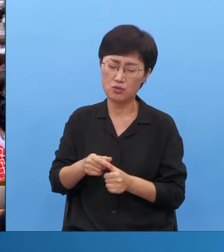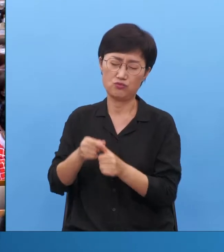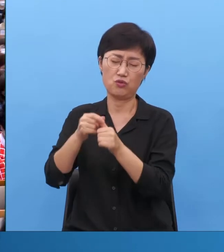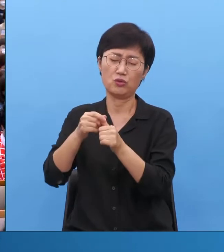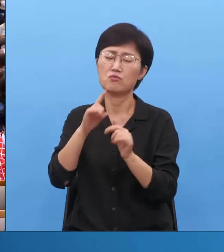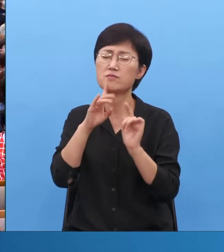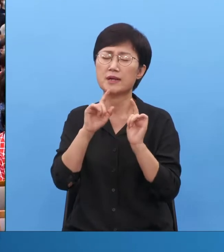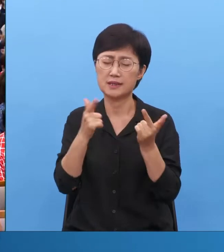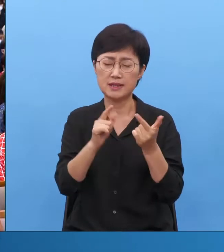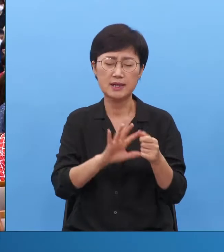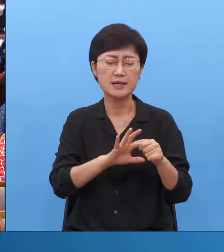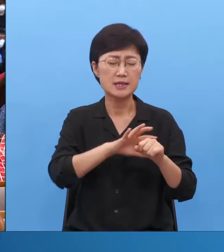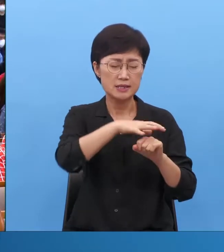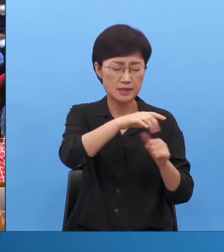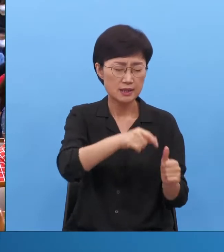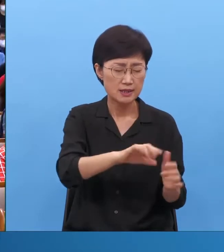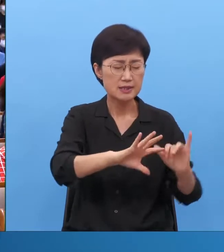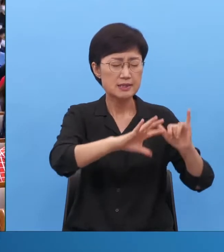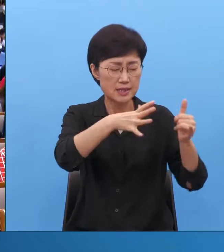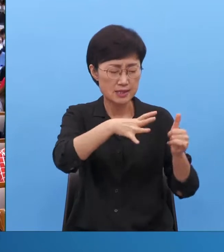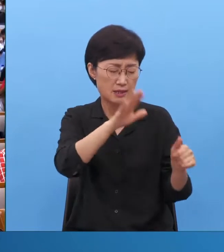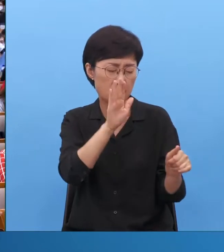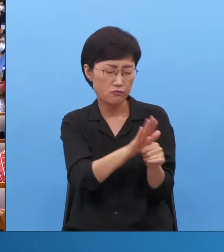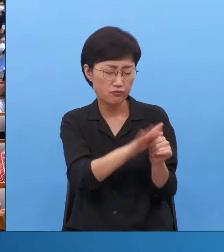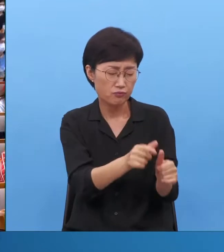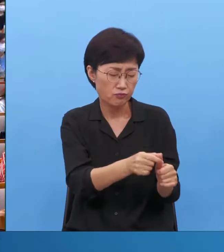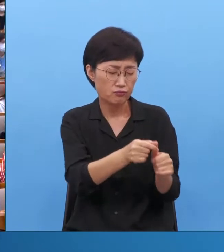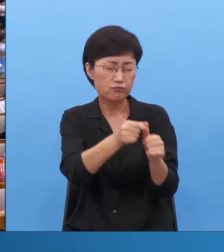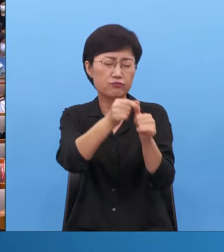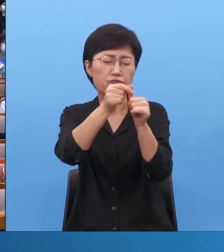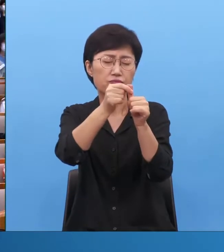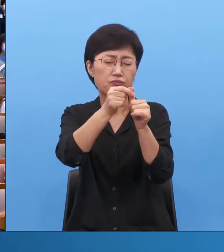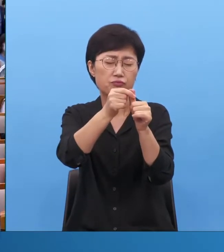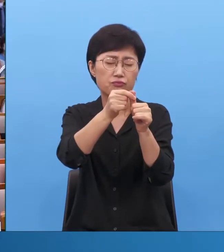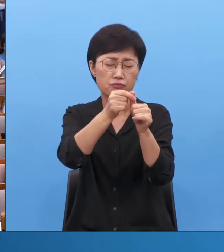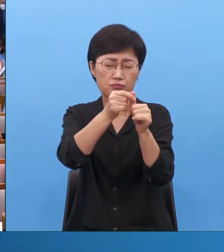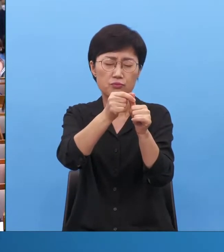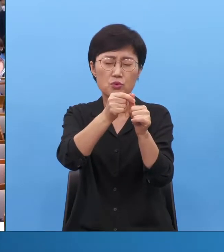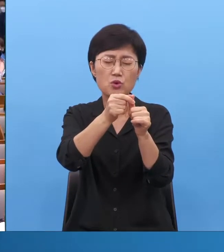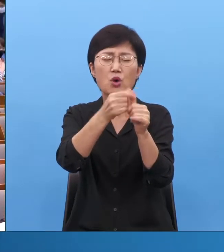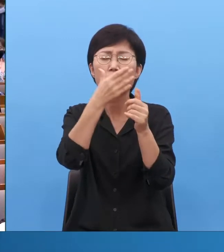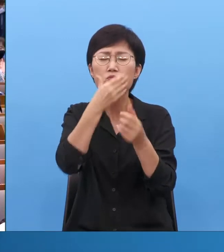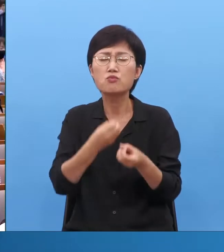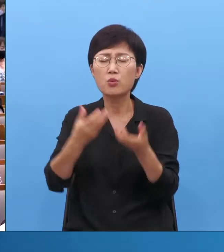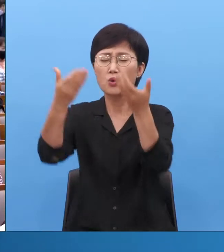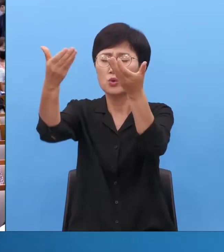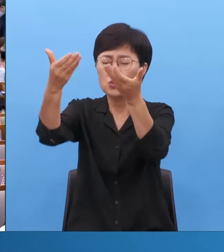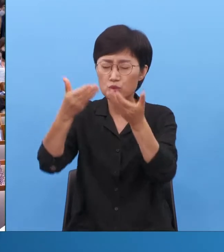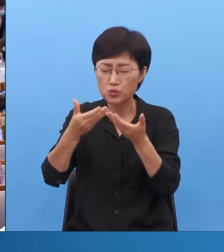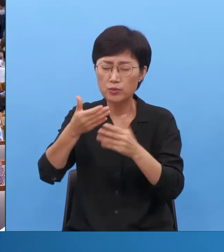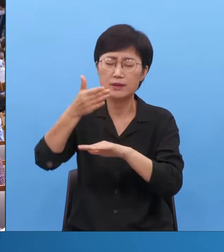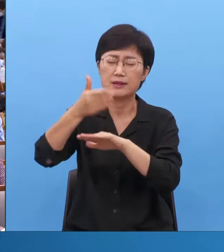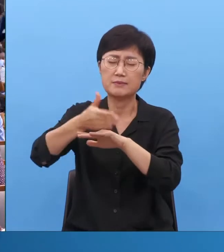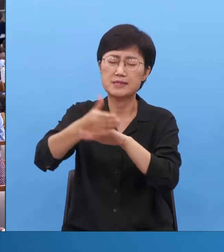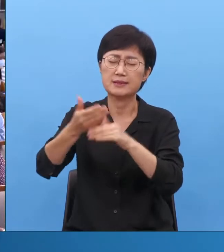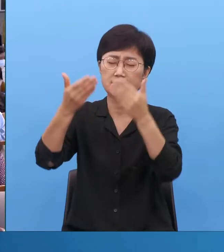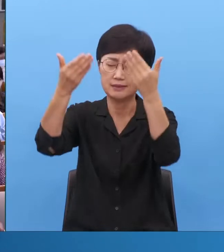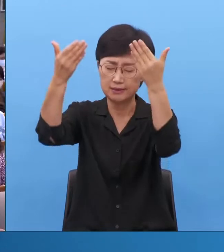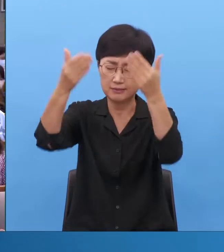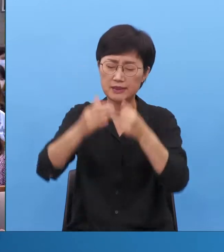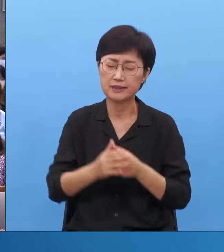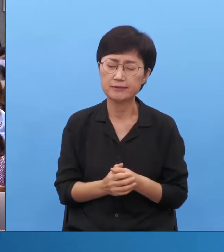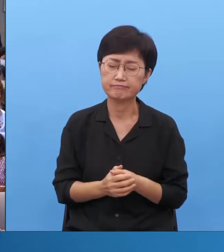치유의 전도자의 삶으로 인도해 주신 하나님께 감사를 드립니다. It is at this time that you have led us to realize the true mystery that Jesus is